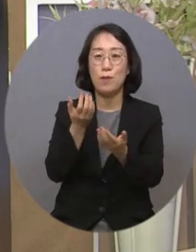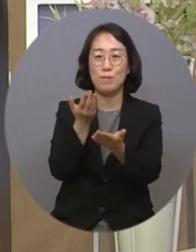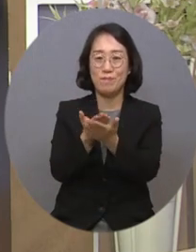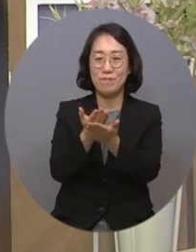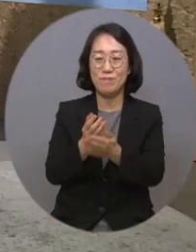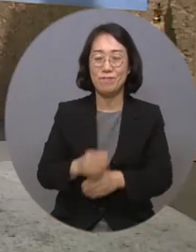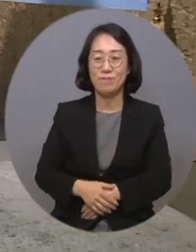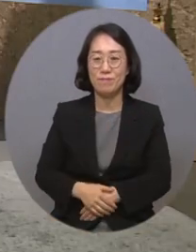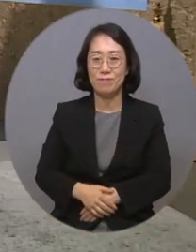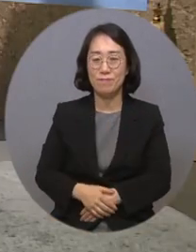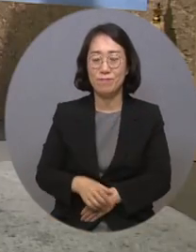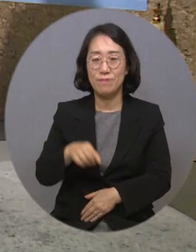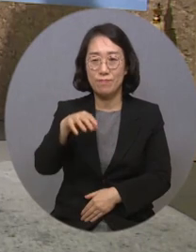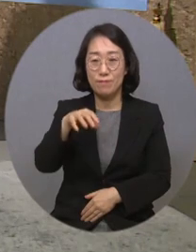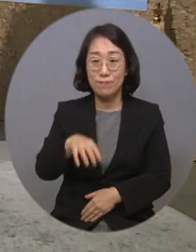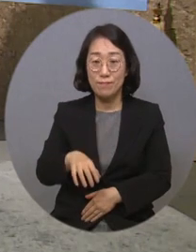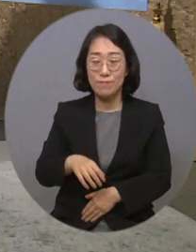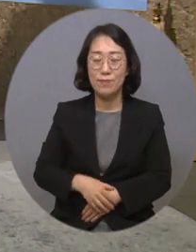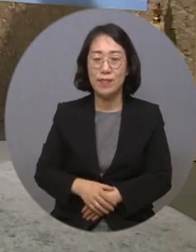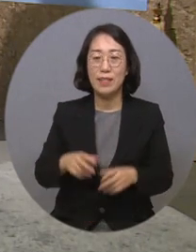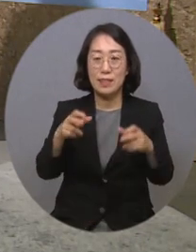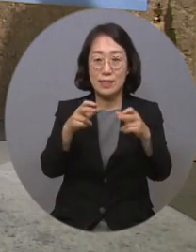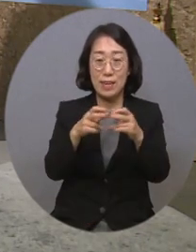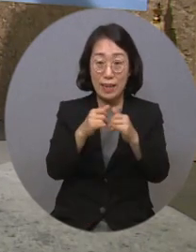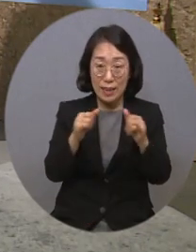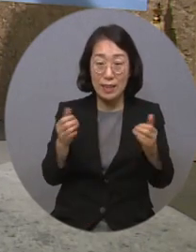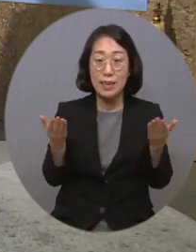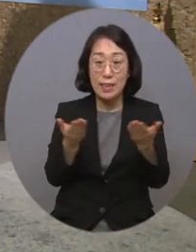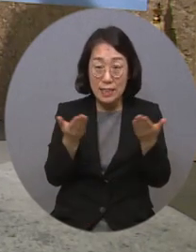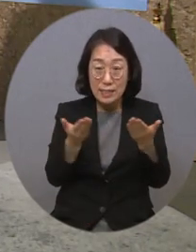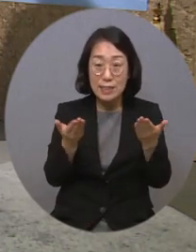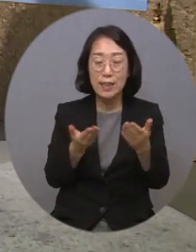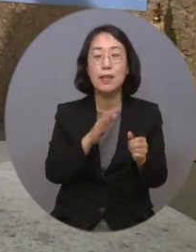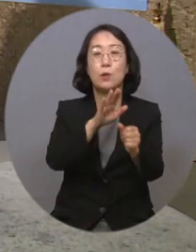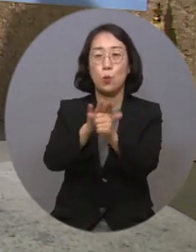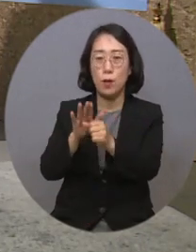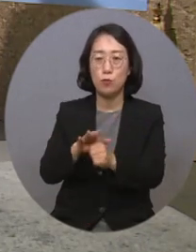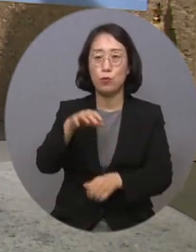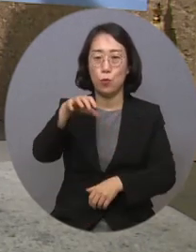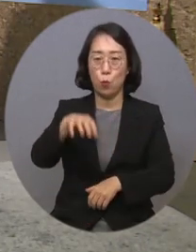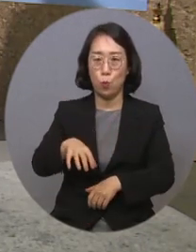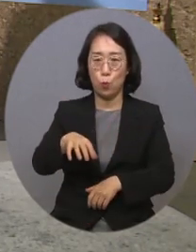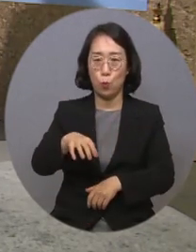부탁드릴게요. 네. 예글이나 보호장은 말 그대로 이제 장애인들의 일자리를 만드는 사업인데요. 네.